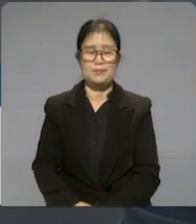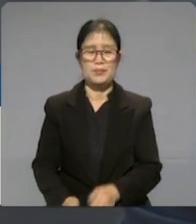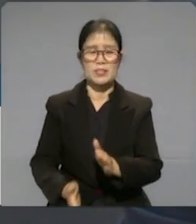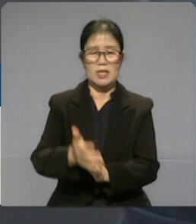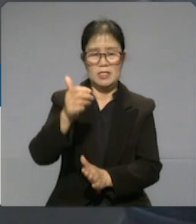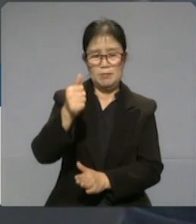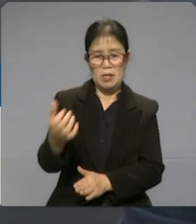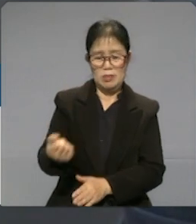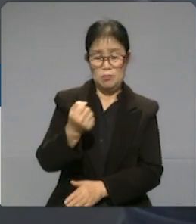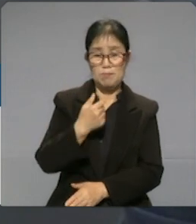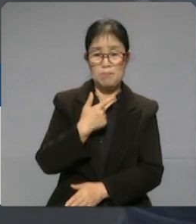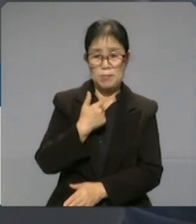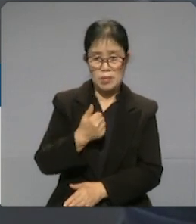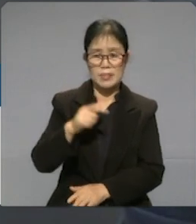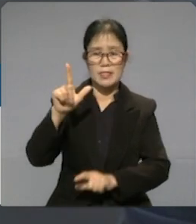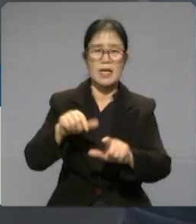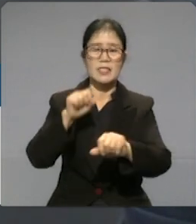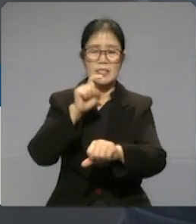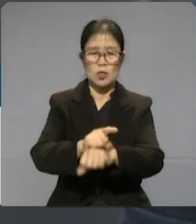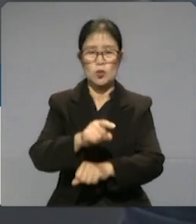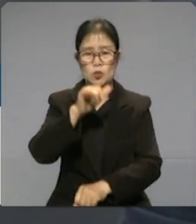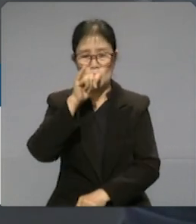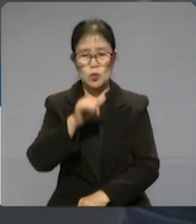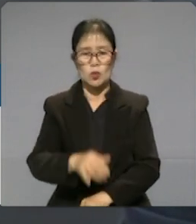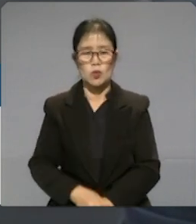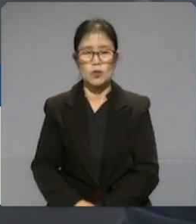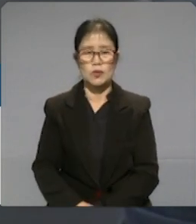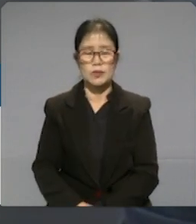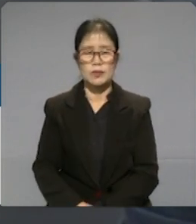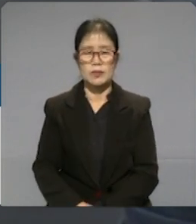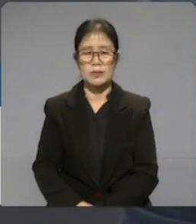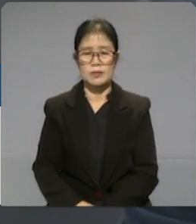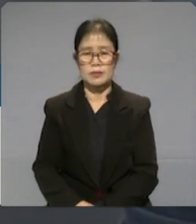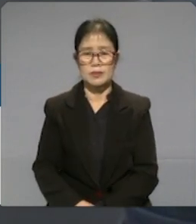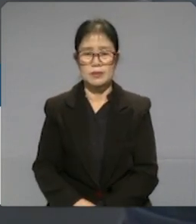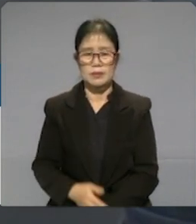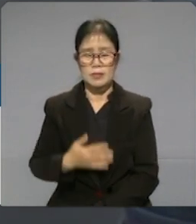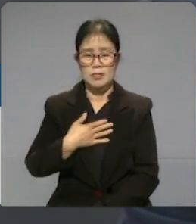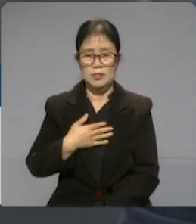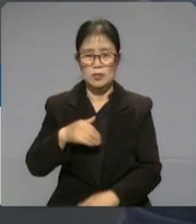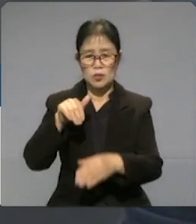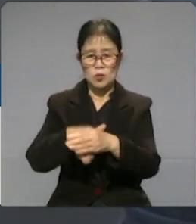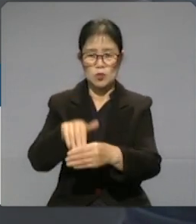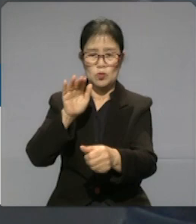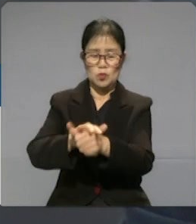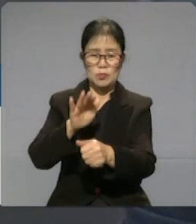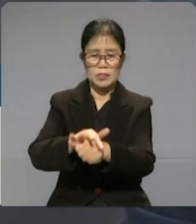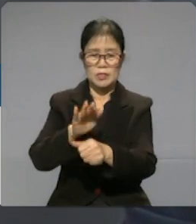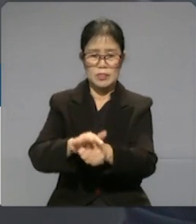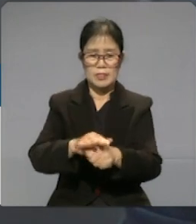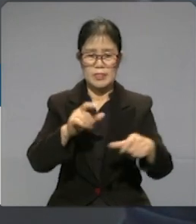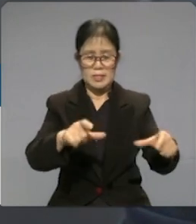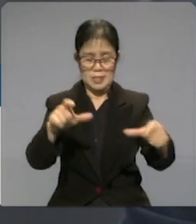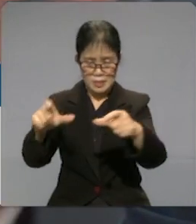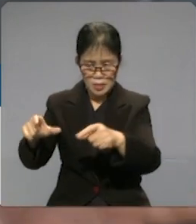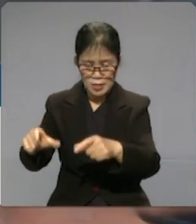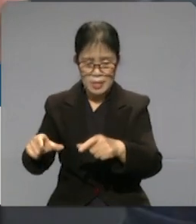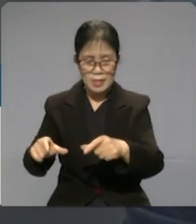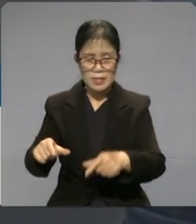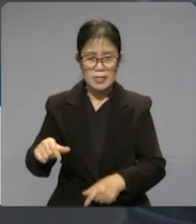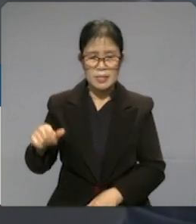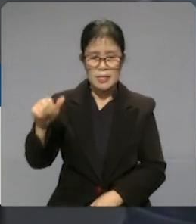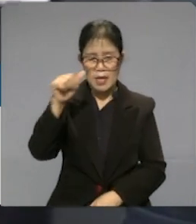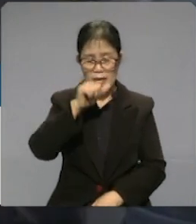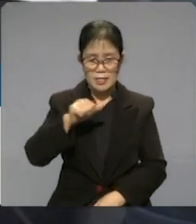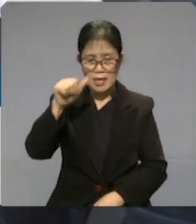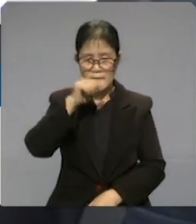시장님이 가지고 계셨던 그런 상징성도 있고, 제가 선거를 도우면서 이 지역에